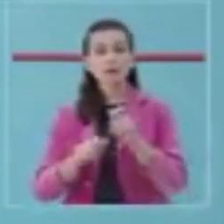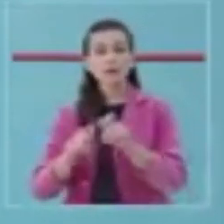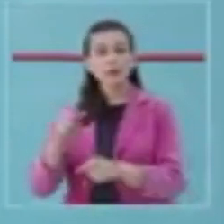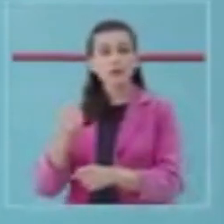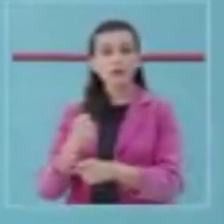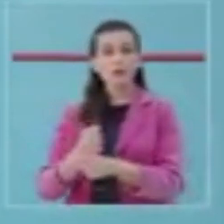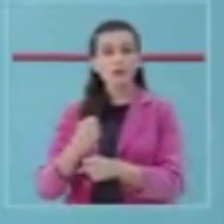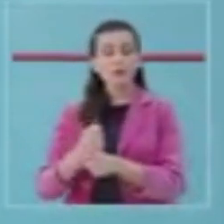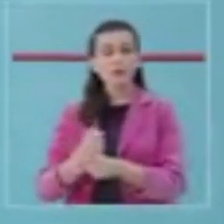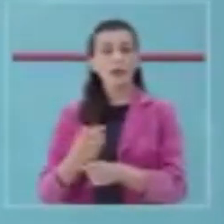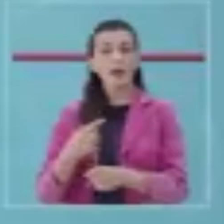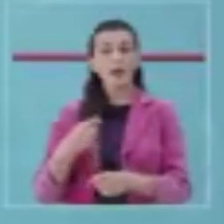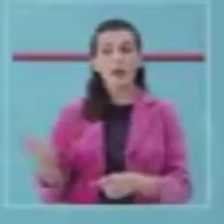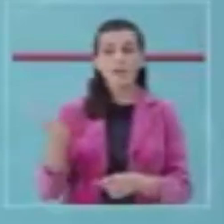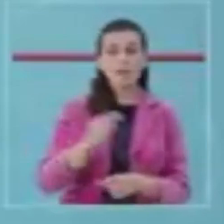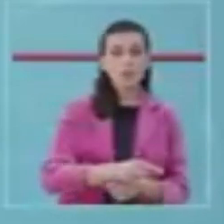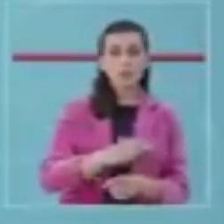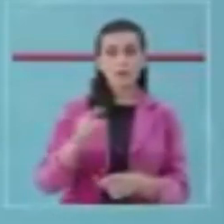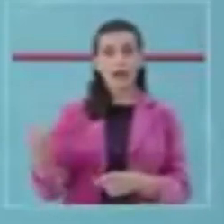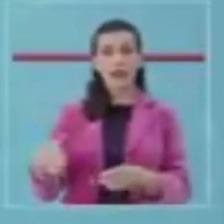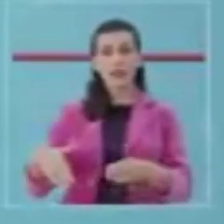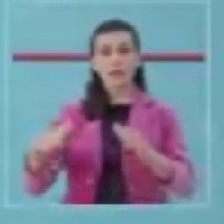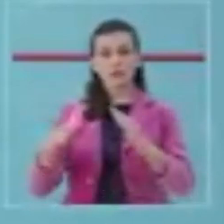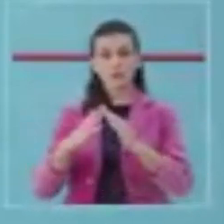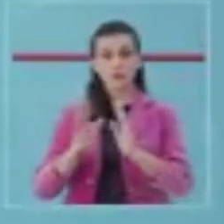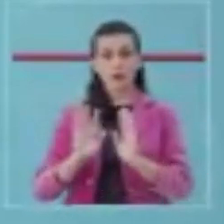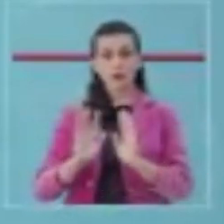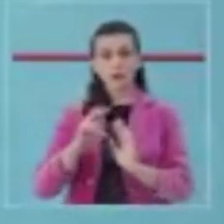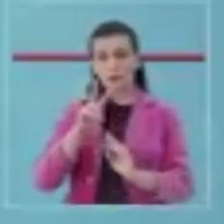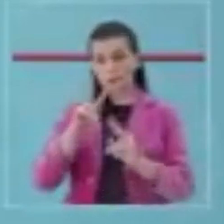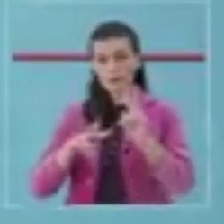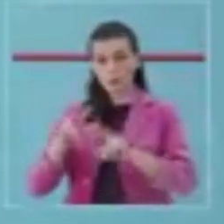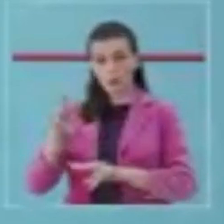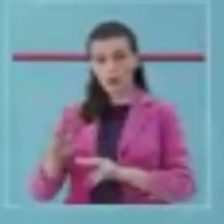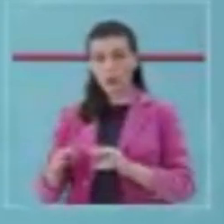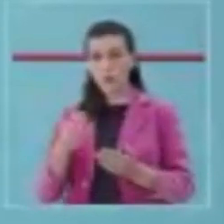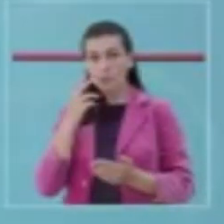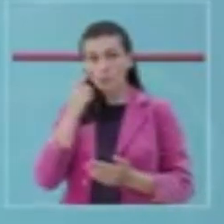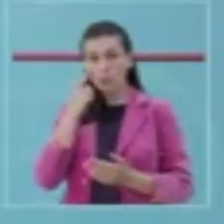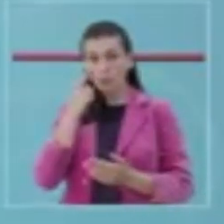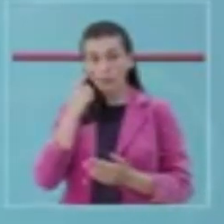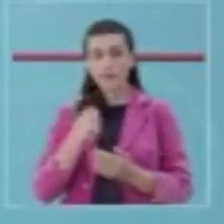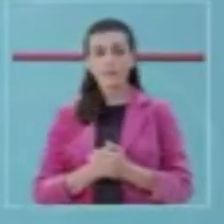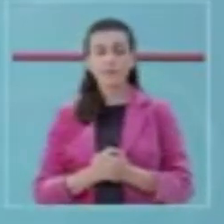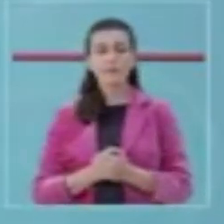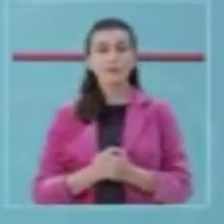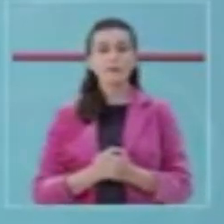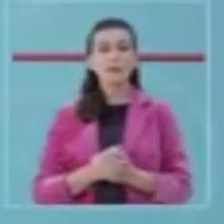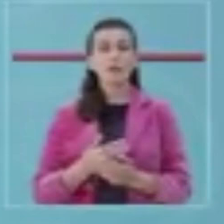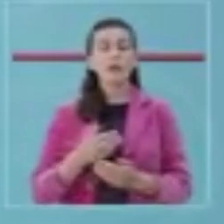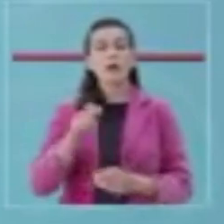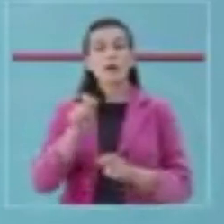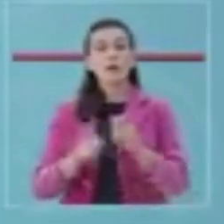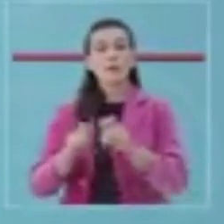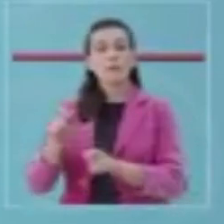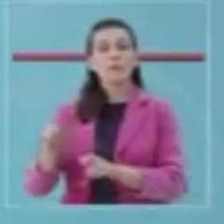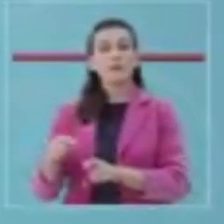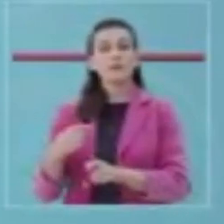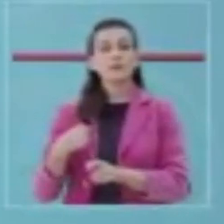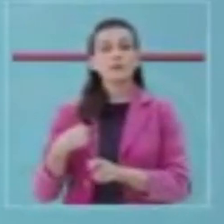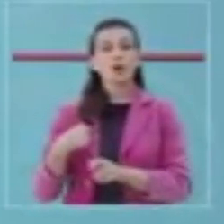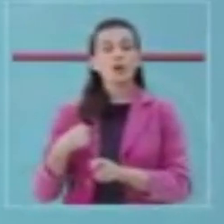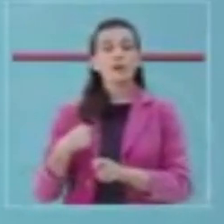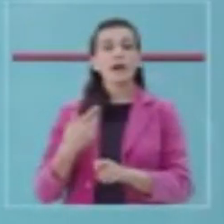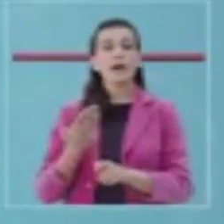punësuar dhe kujdo që hyn apo del në ambientet e punës. Personat me temperaturë apo me simptoma duhet